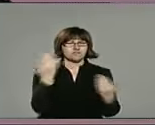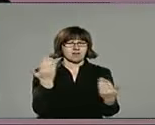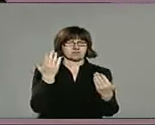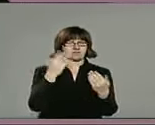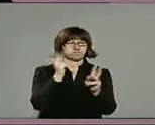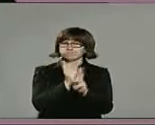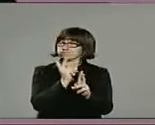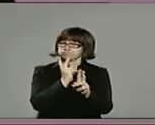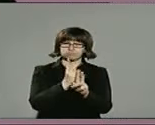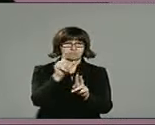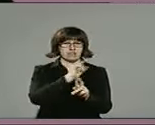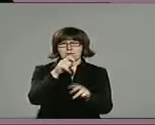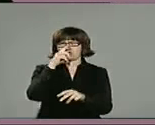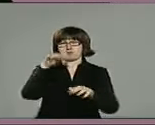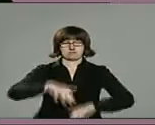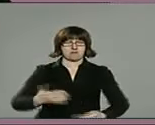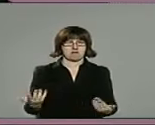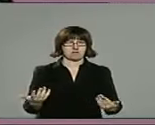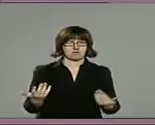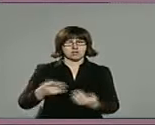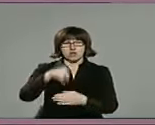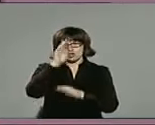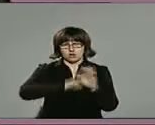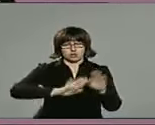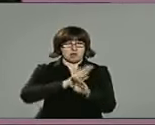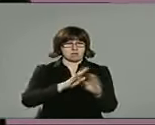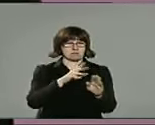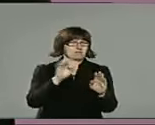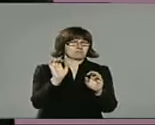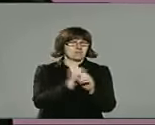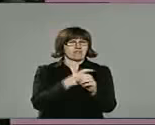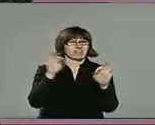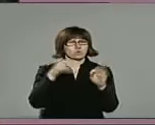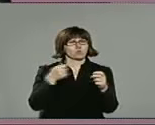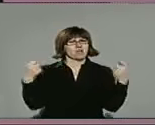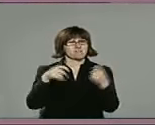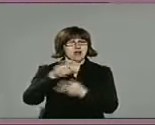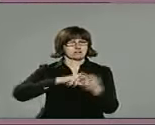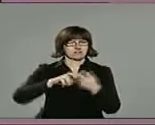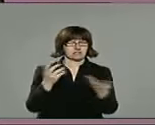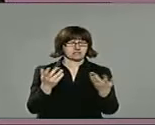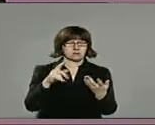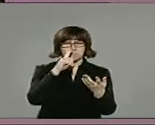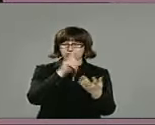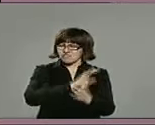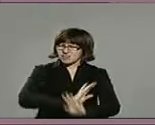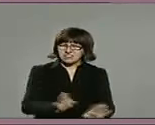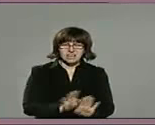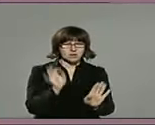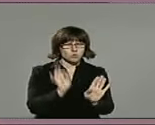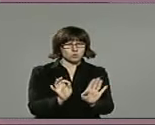nach wie vor stolz sein können. Deutschland wäre nicht so gut durch die Finanzkrise gekommen, wäre nicht so